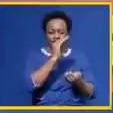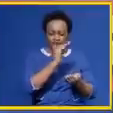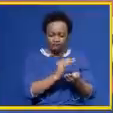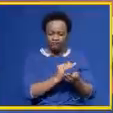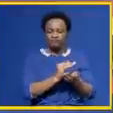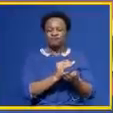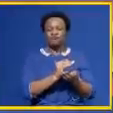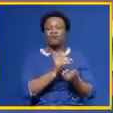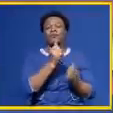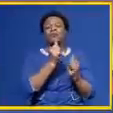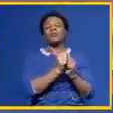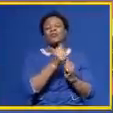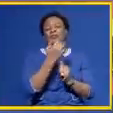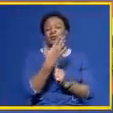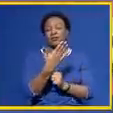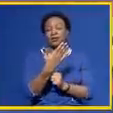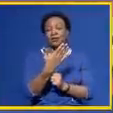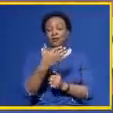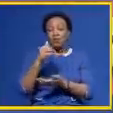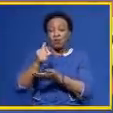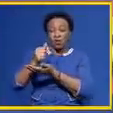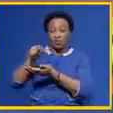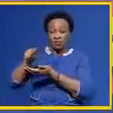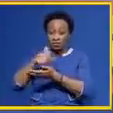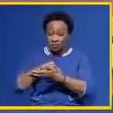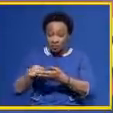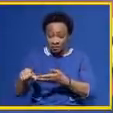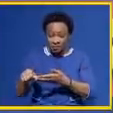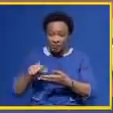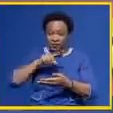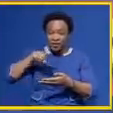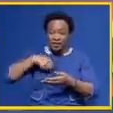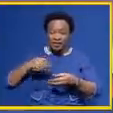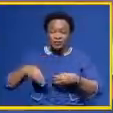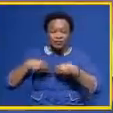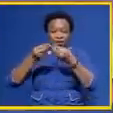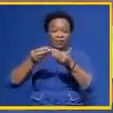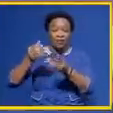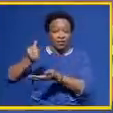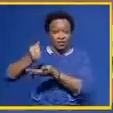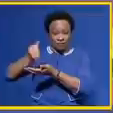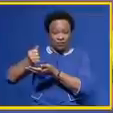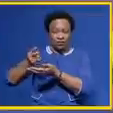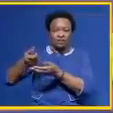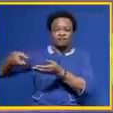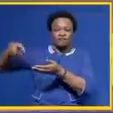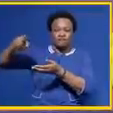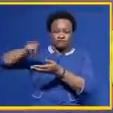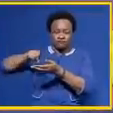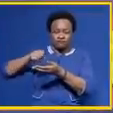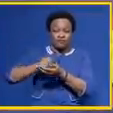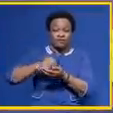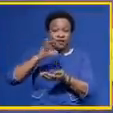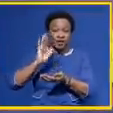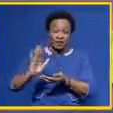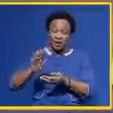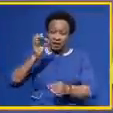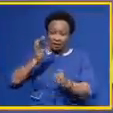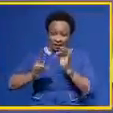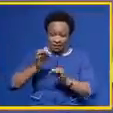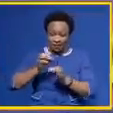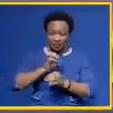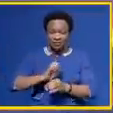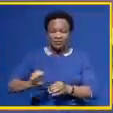hapo hapo katika kile kifurushi ambacho atakuwa amelipia cha pure, sisi tutampatia kifurushi cha plus ambacho gharama yake halisi ni